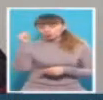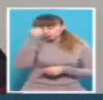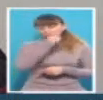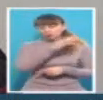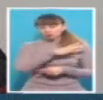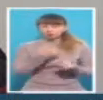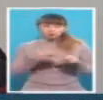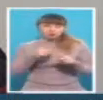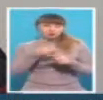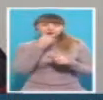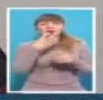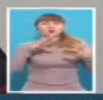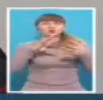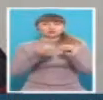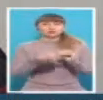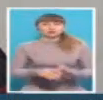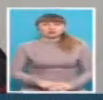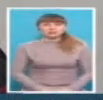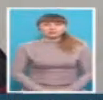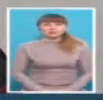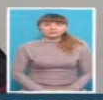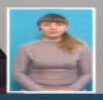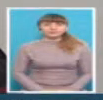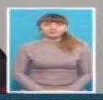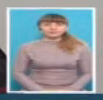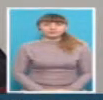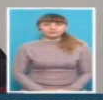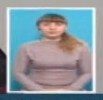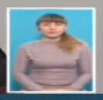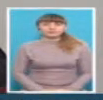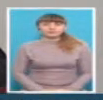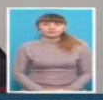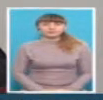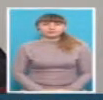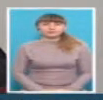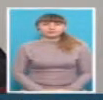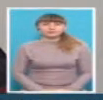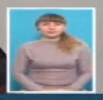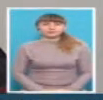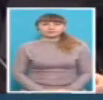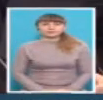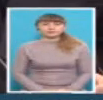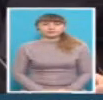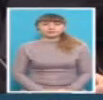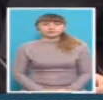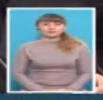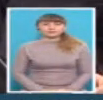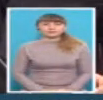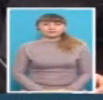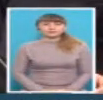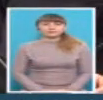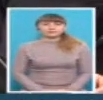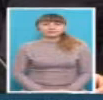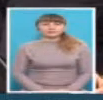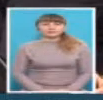жоғары көрсеткіш. Облыстың ішкі өңірлік өнімінің ауыл шаруашылығының үлесі өсіп 12%-ға артып отыр. Бос жатқан